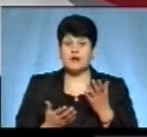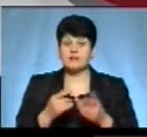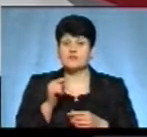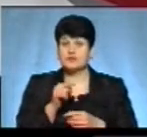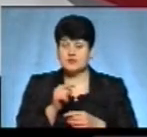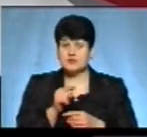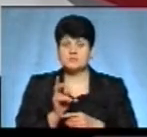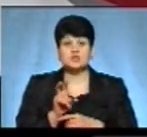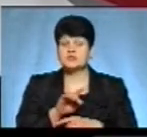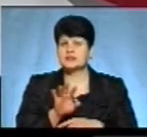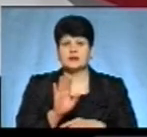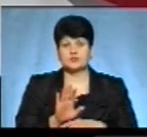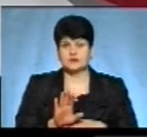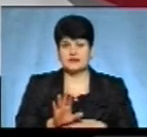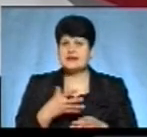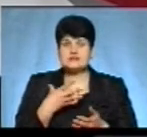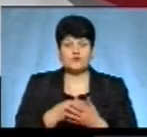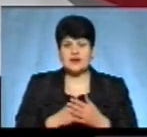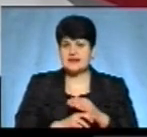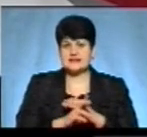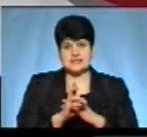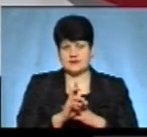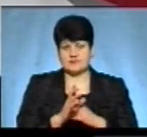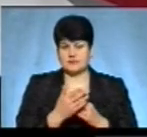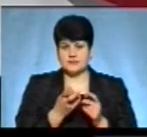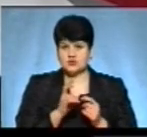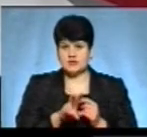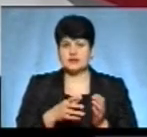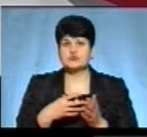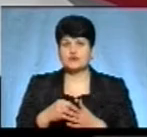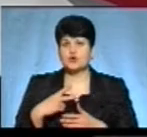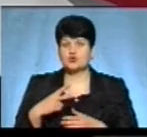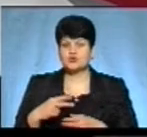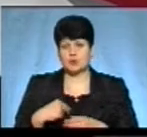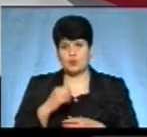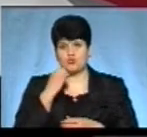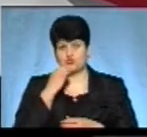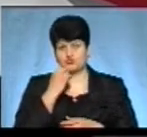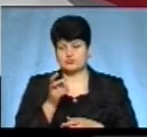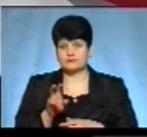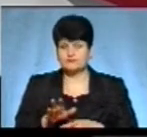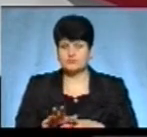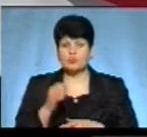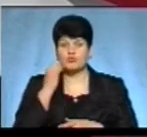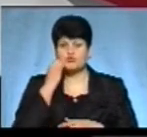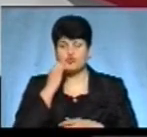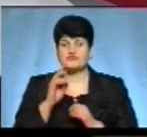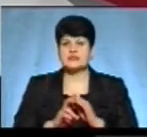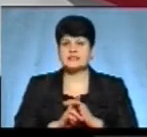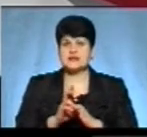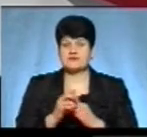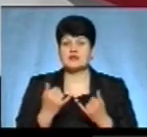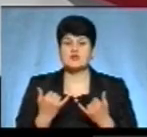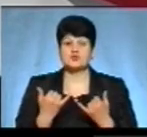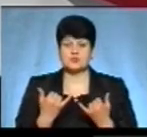в ту інстанцію, не до своєї церкви матері, а до своєї дочки в Москву. Московська церква на